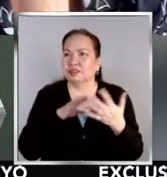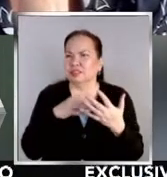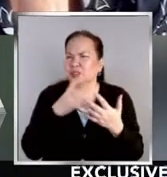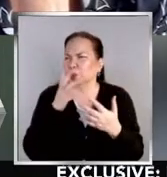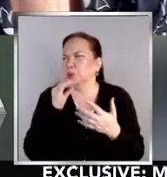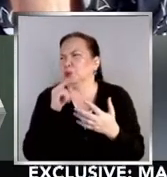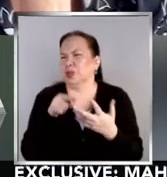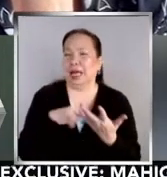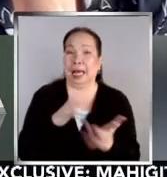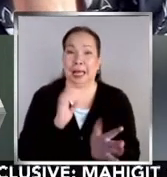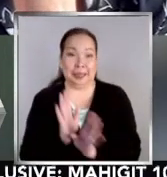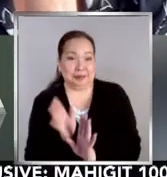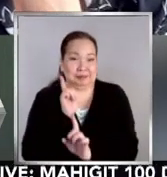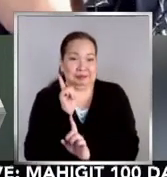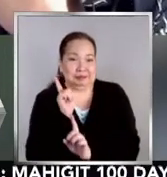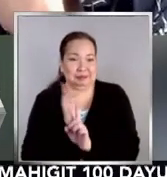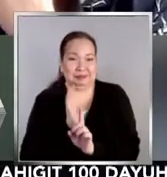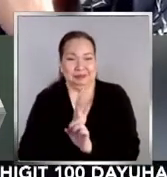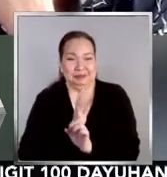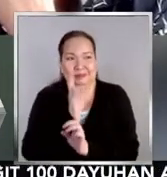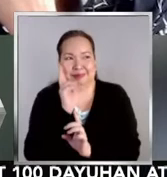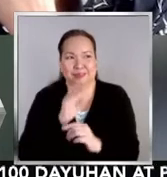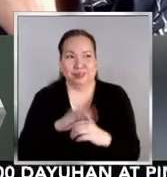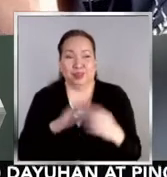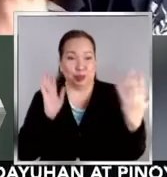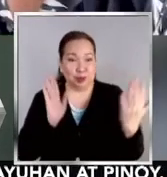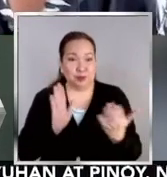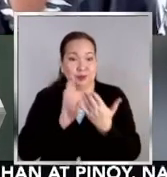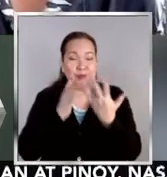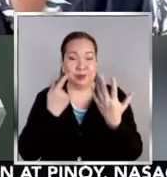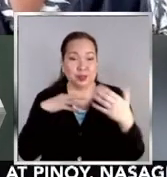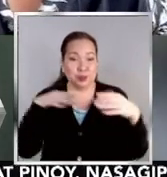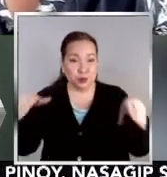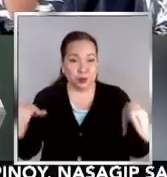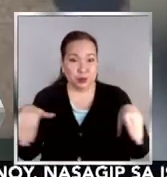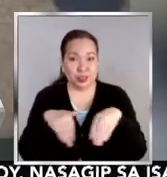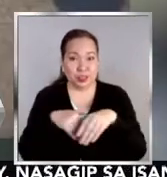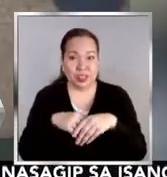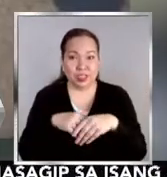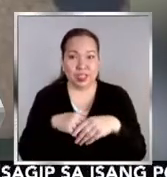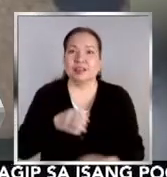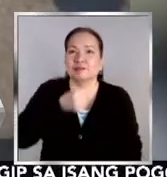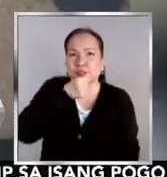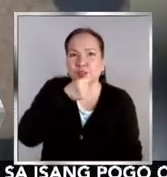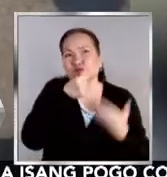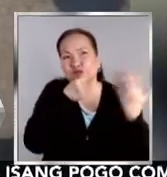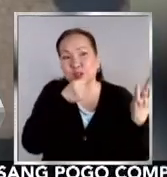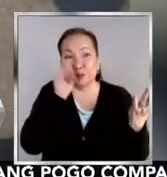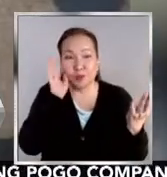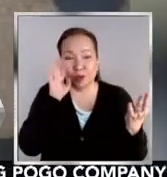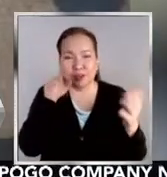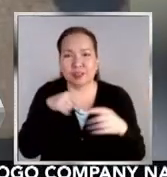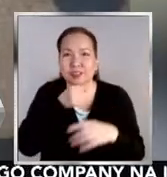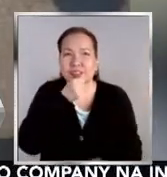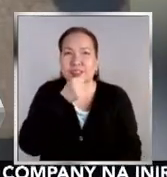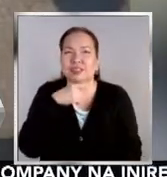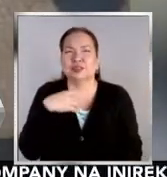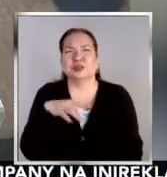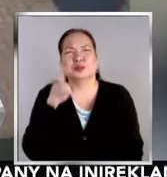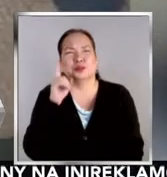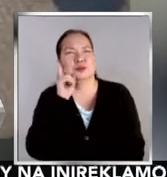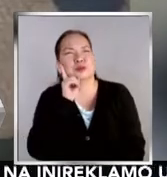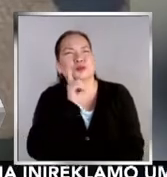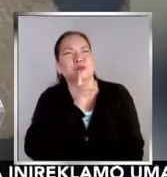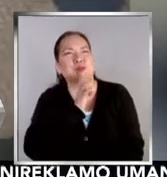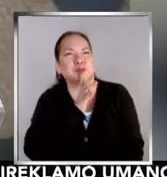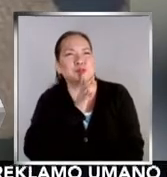So nung nakita ko na siya dun sa wedding, when he was giving his speech, he's so eloquent and it was so well written.